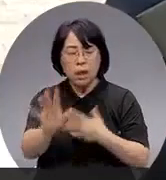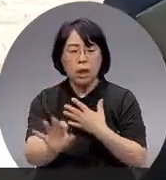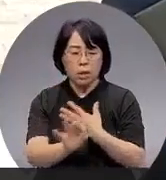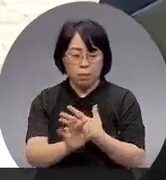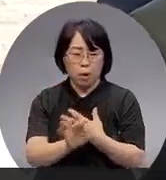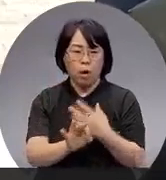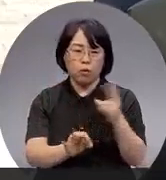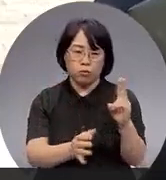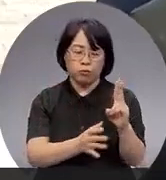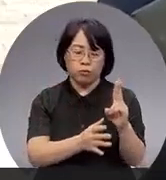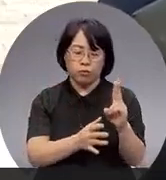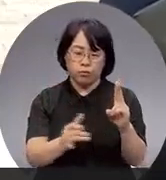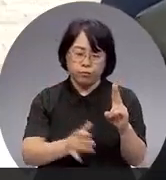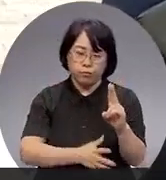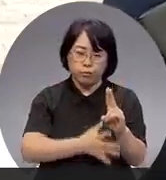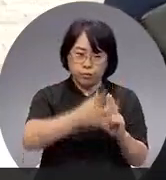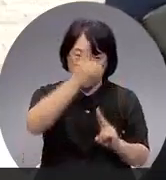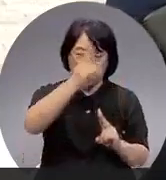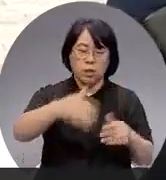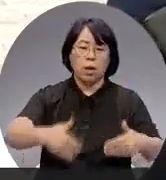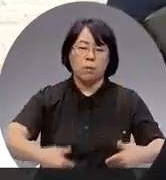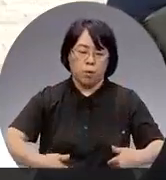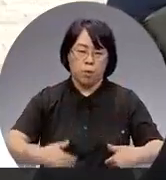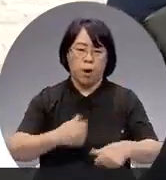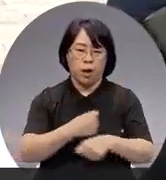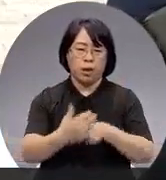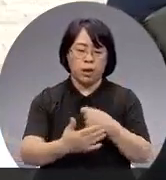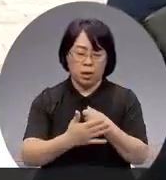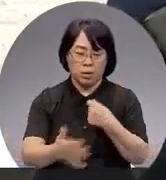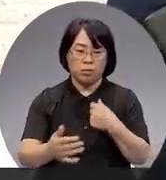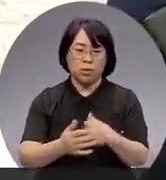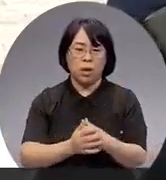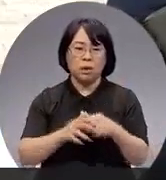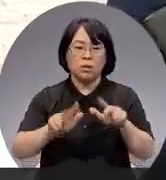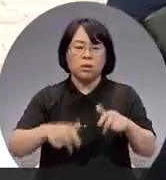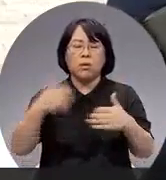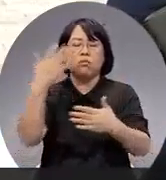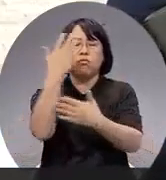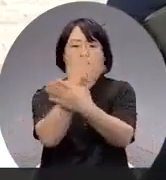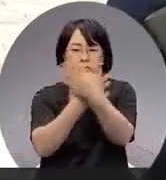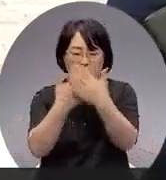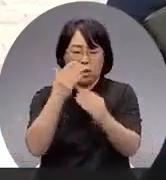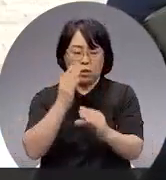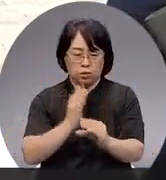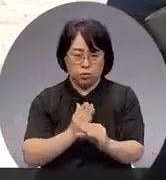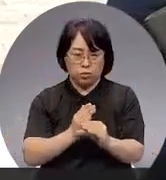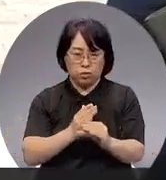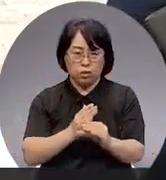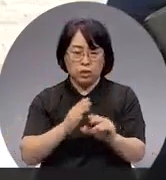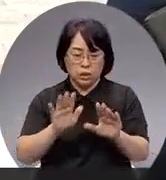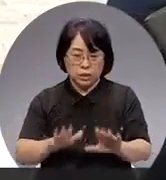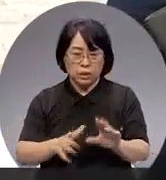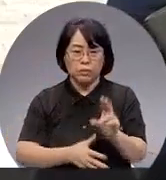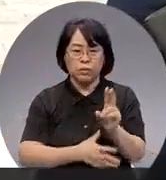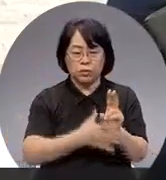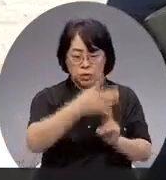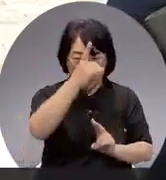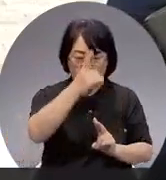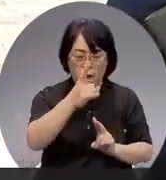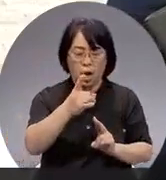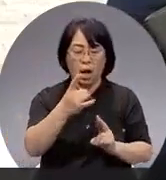2자 단일화도 해야 되기 때문에 모든 것이 불확실한 상황에서 2자 단일화를 계속